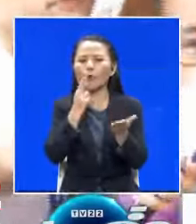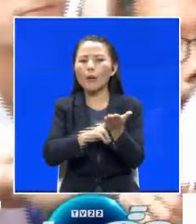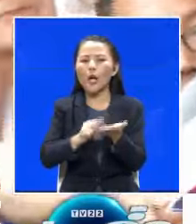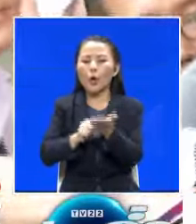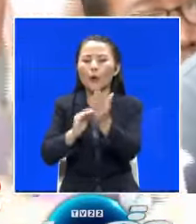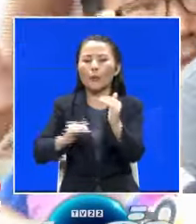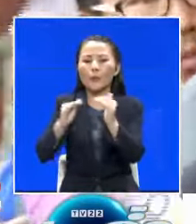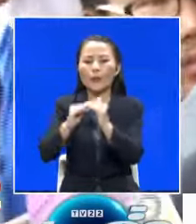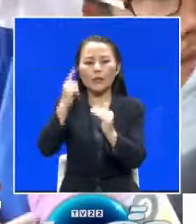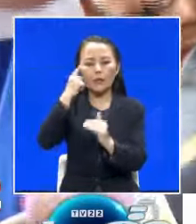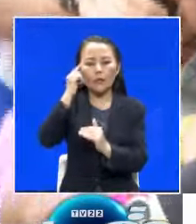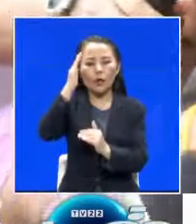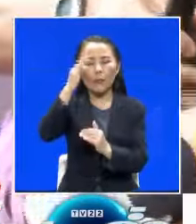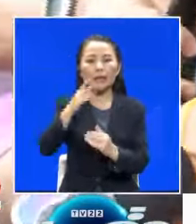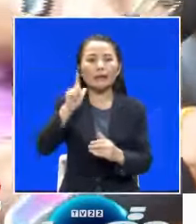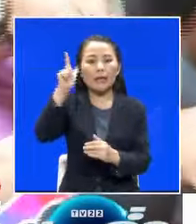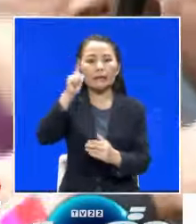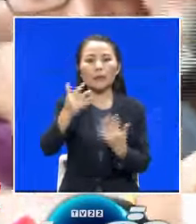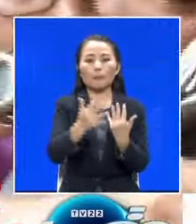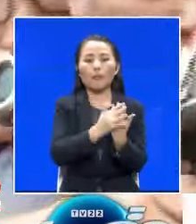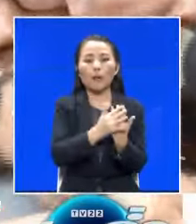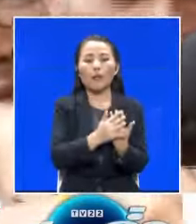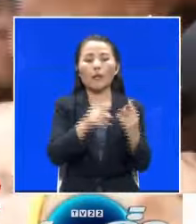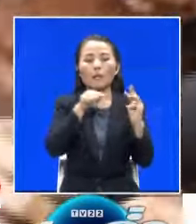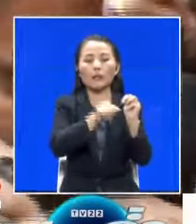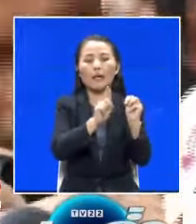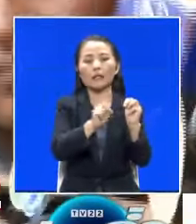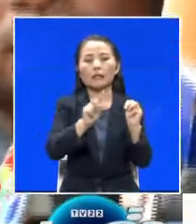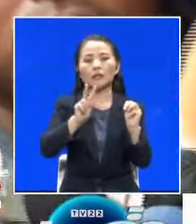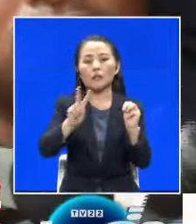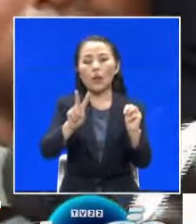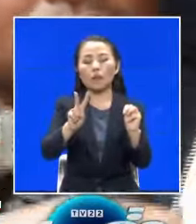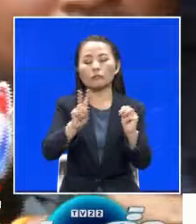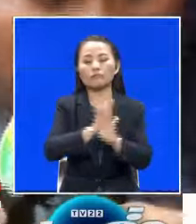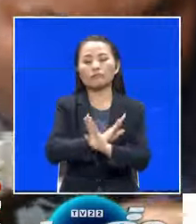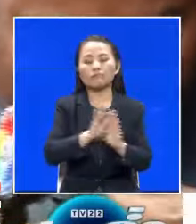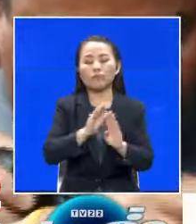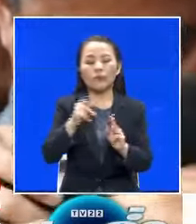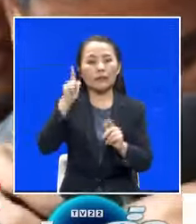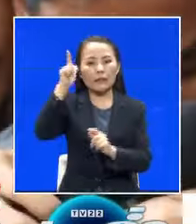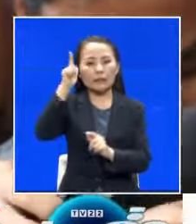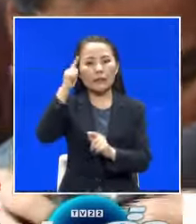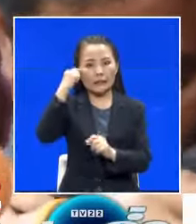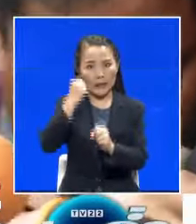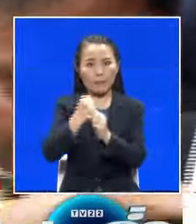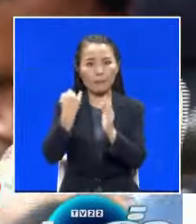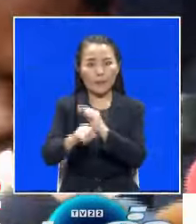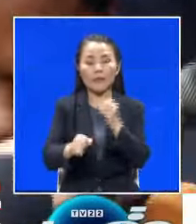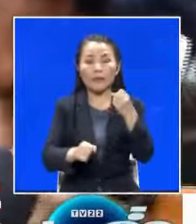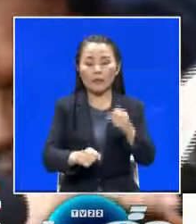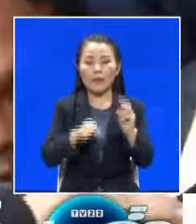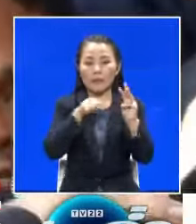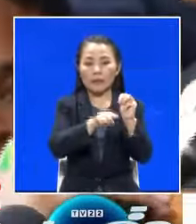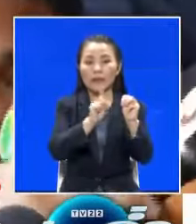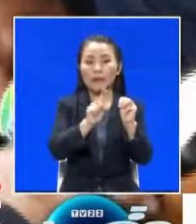ให้คุณทักษิณเนี่ยหลุดจากกรณีของมาตรา112ทันทีนะ คะ อย่าลืมว่าคุณทักษิณยังเหลืออีกหนึ่งคดีนะก็คือมาตรา